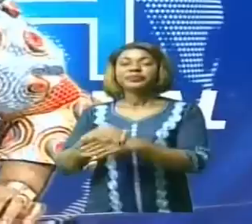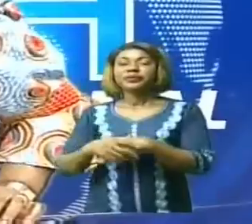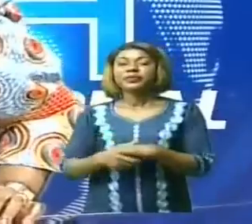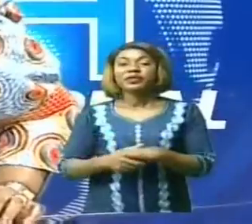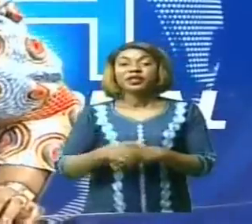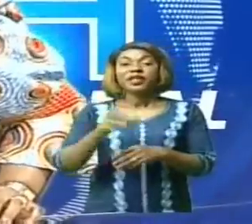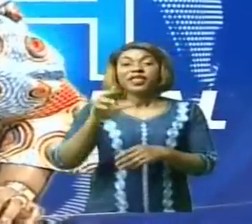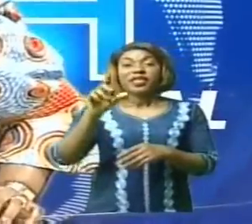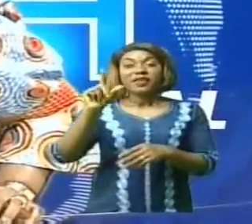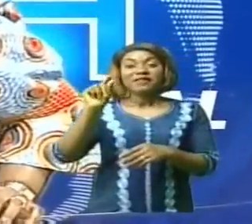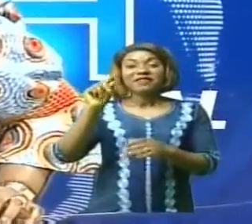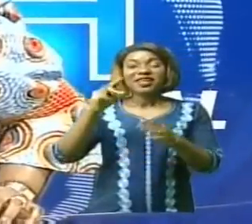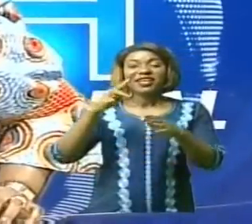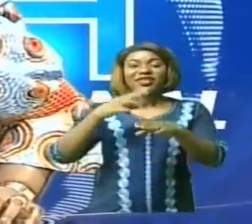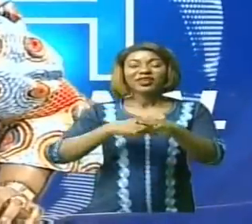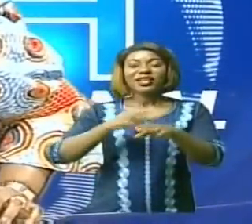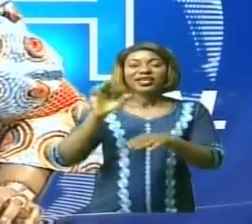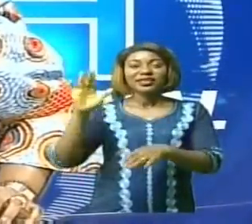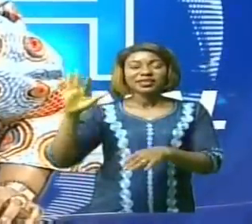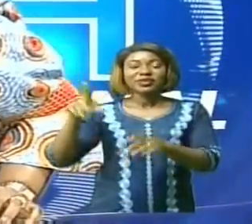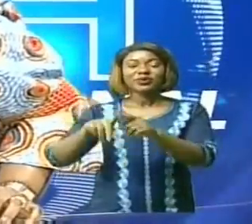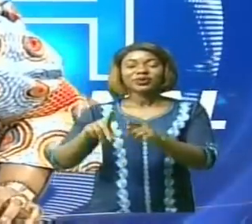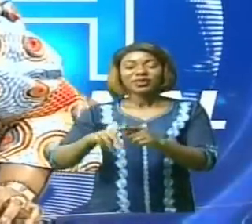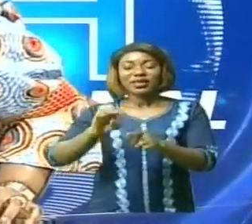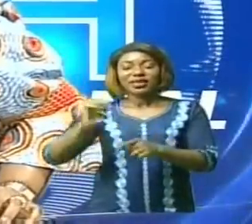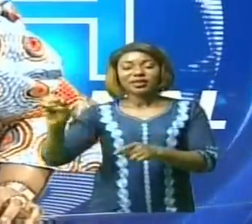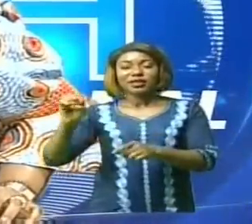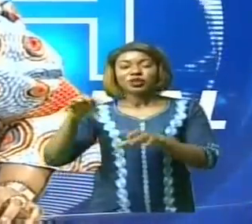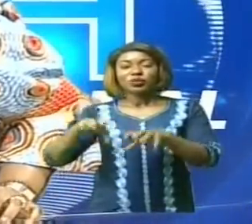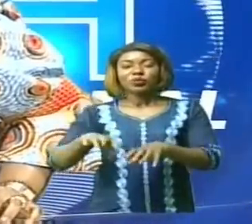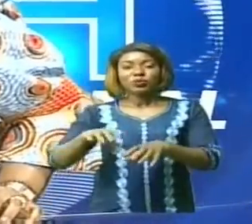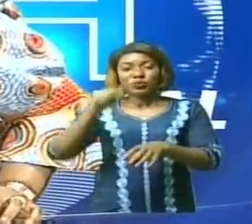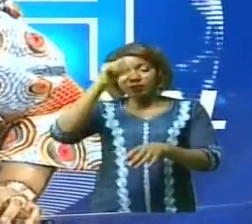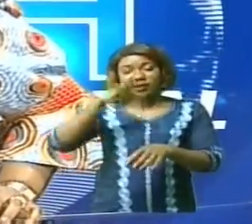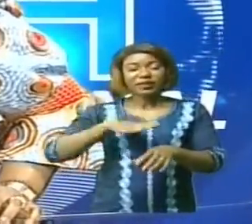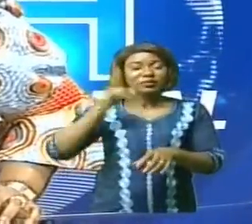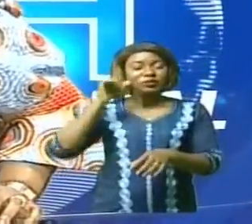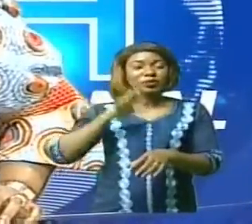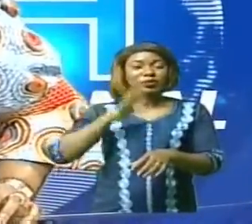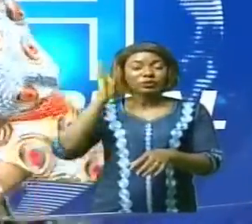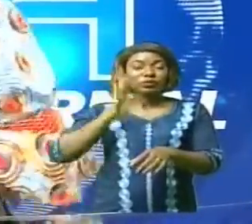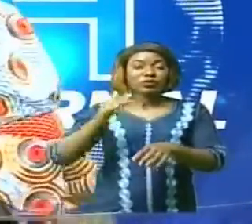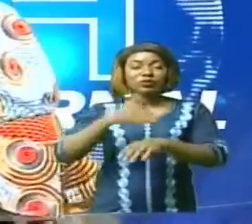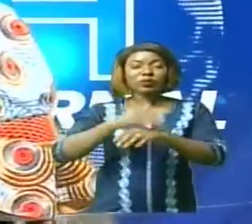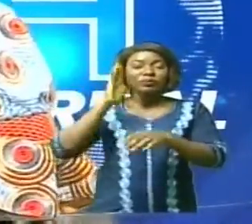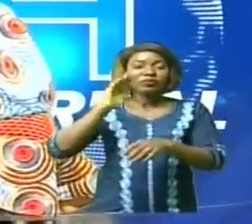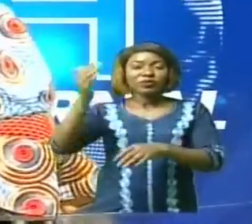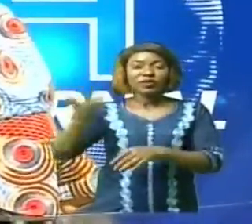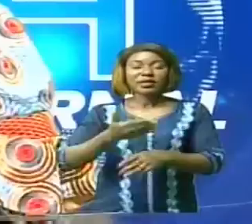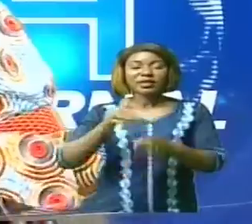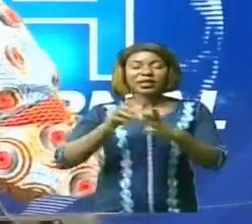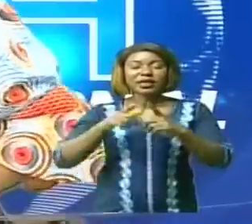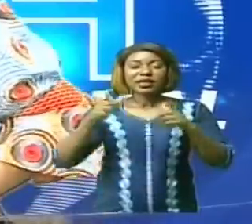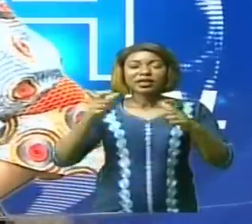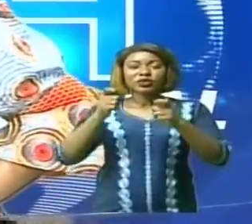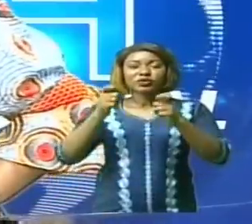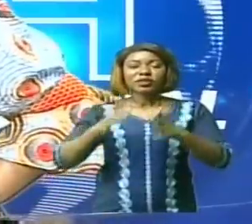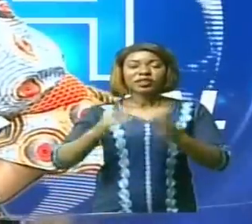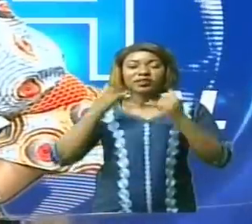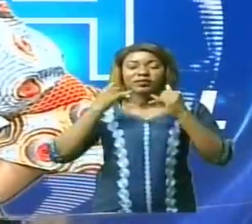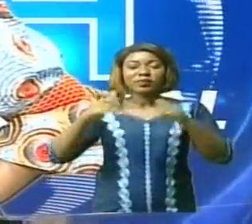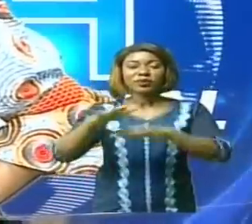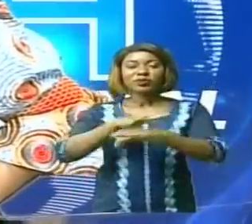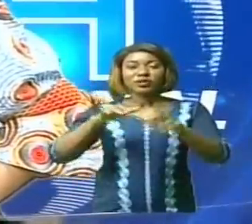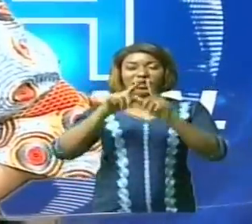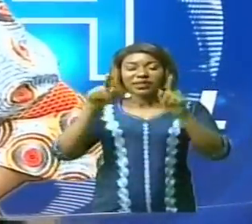Il est 20h à Kinshasa, une heure de plus à Bounagana, dans l'est de la RDC. Mesdames et messieurs, bonsoir. Bienvenue à cette grande édition d'informations sur la